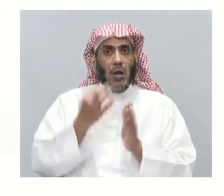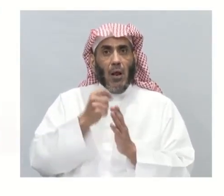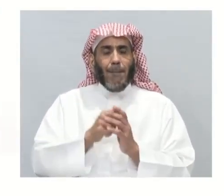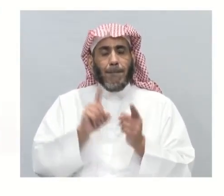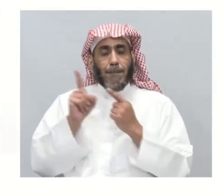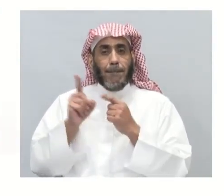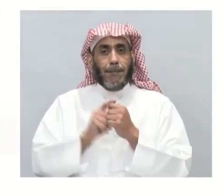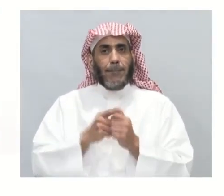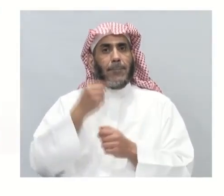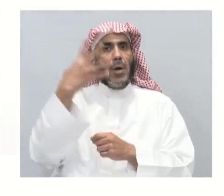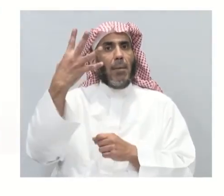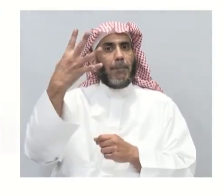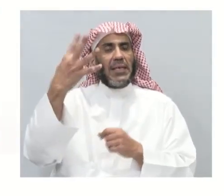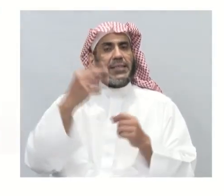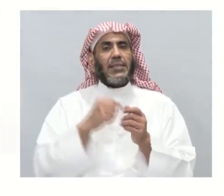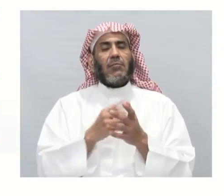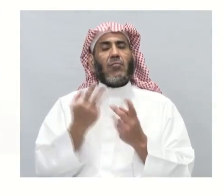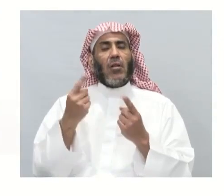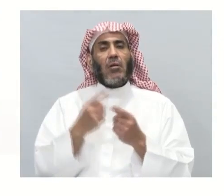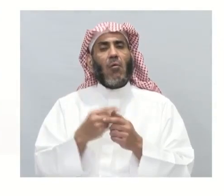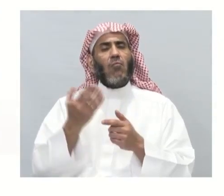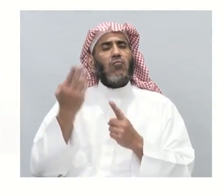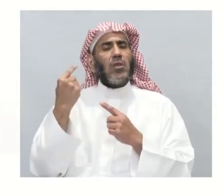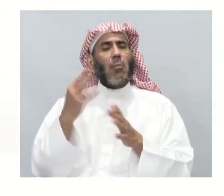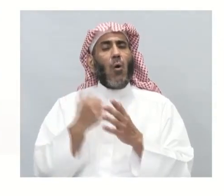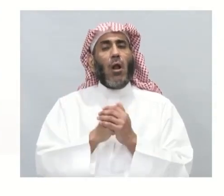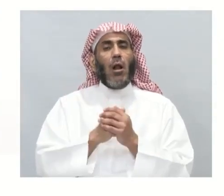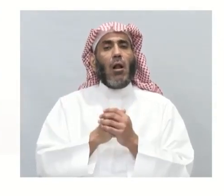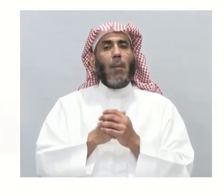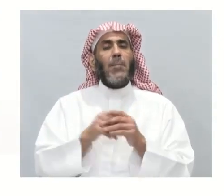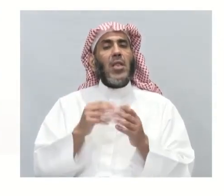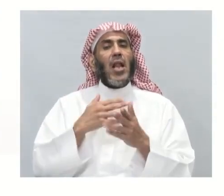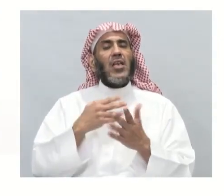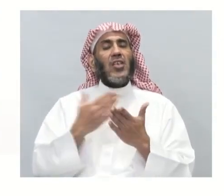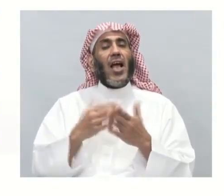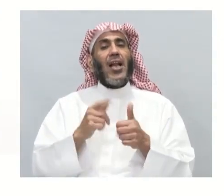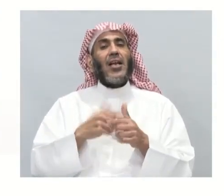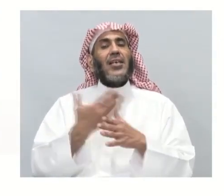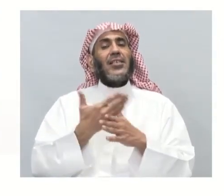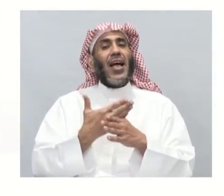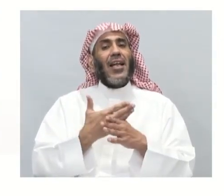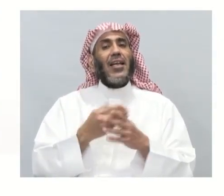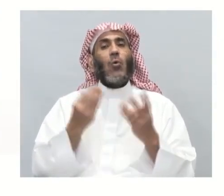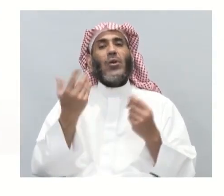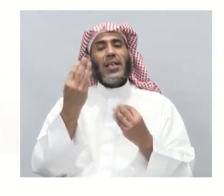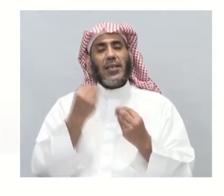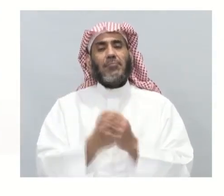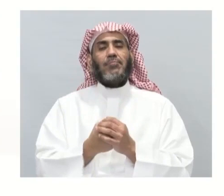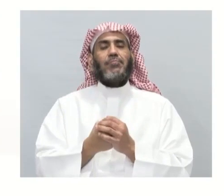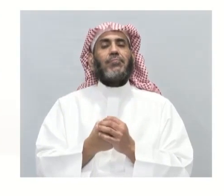ولدينا هنا اربعه انماط اذا افترضنا انه في السابق كان عندنا من الانماط التعليل والتعداد او التعداد